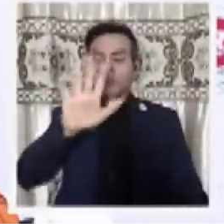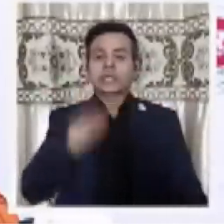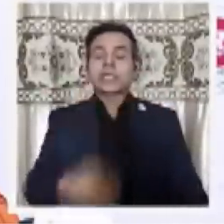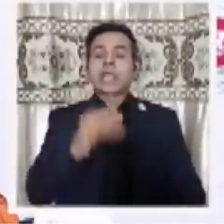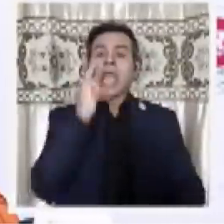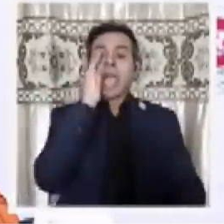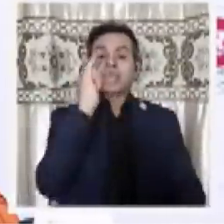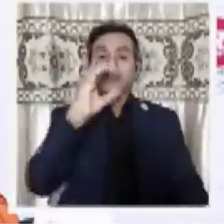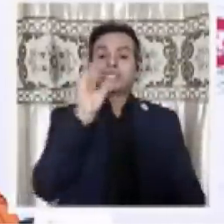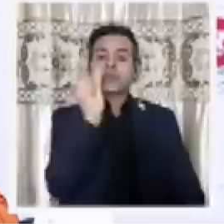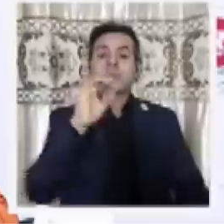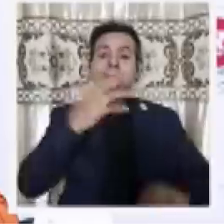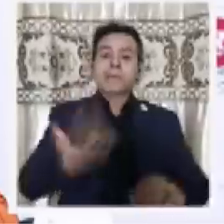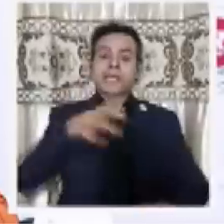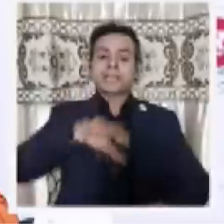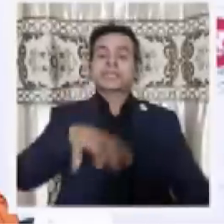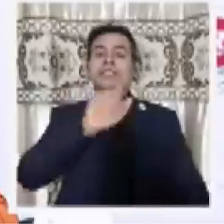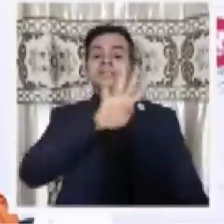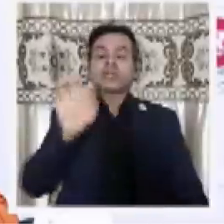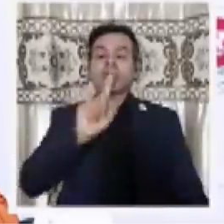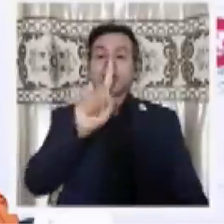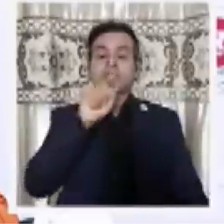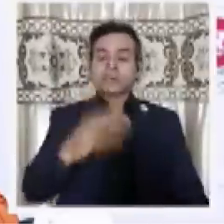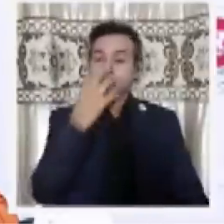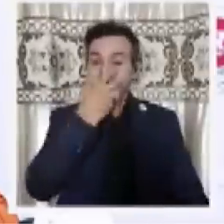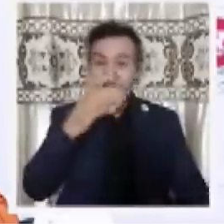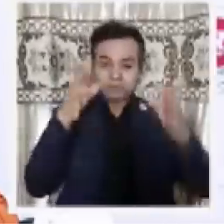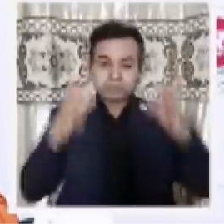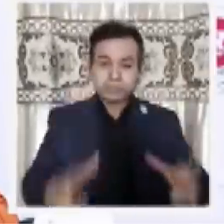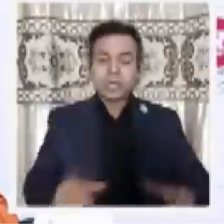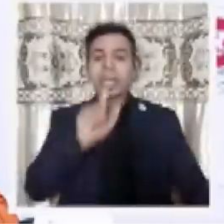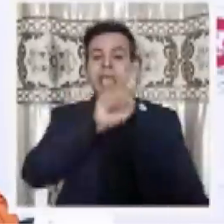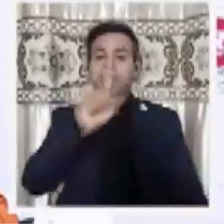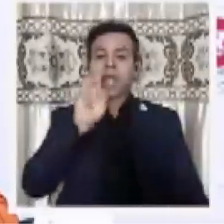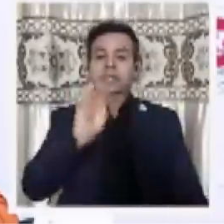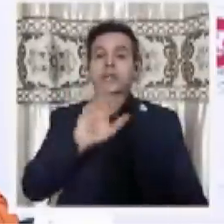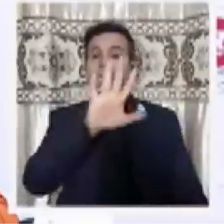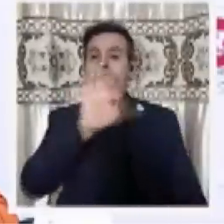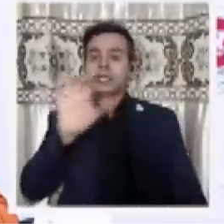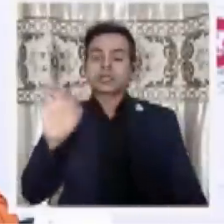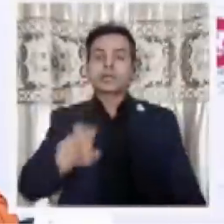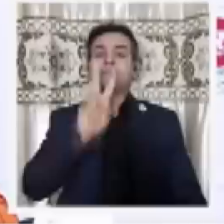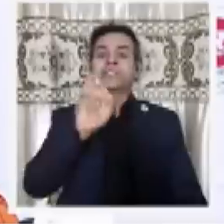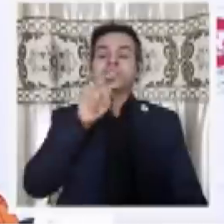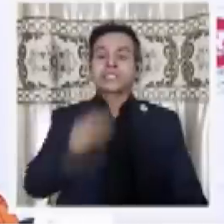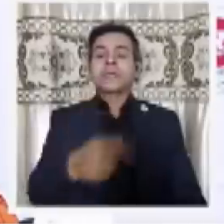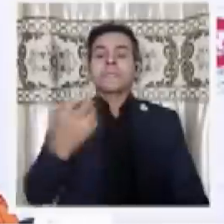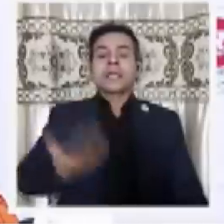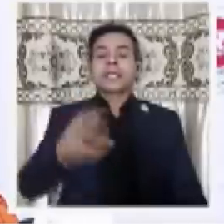শয্যা 149টি, সারা দেশে সাধারণ শয্যা সংখ্যা 14,775টি এবং সারা দেশে আইসিইউ